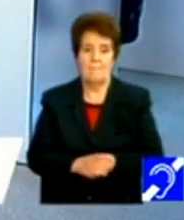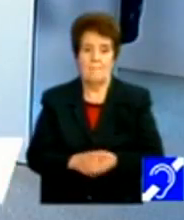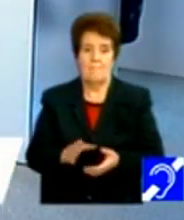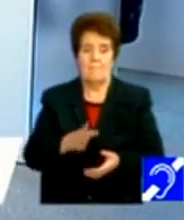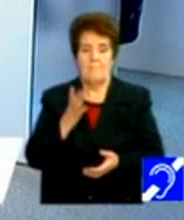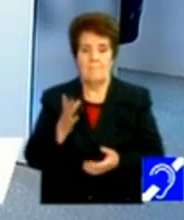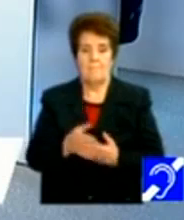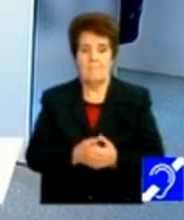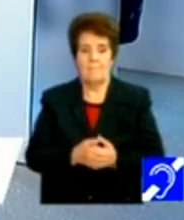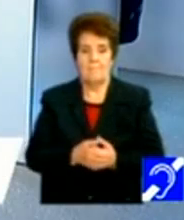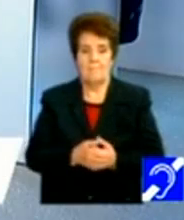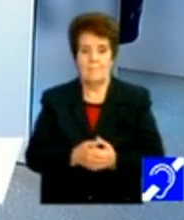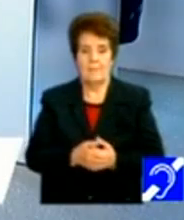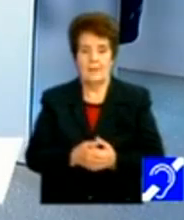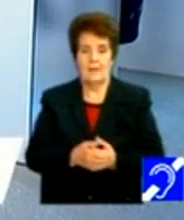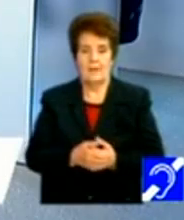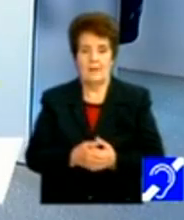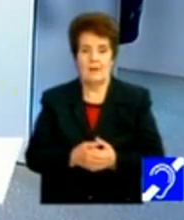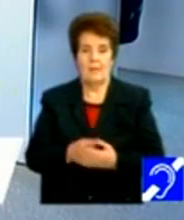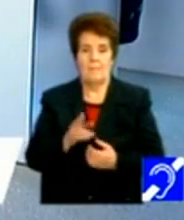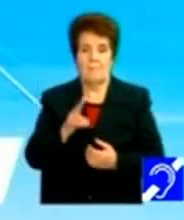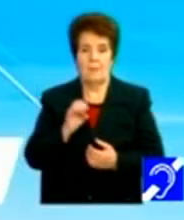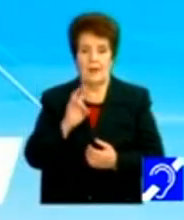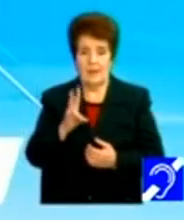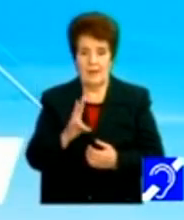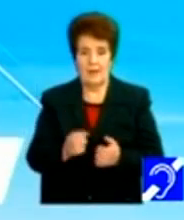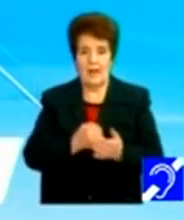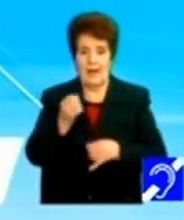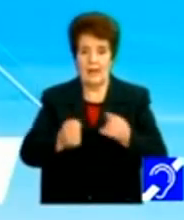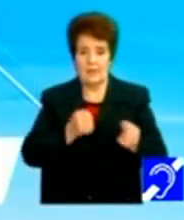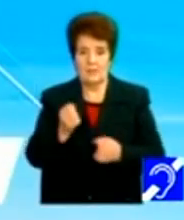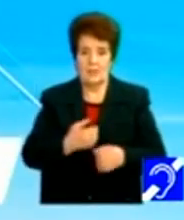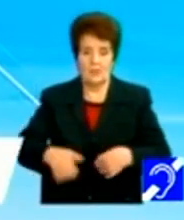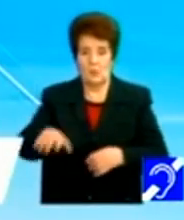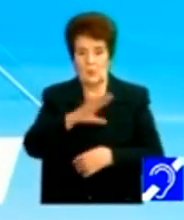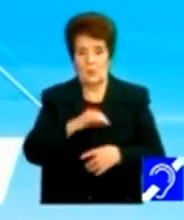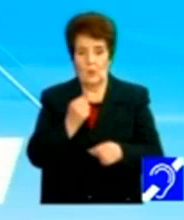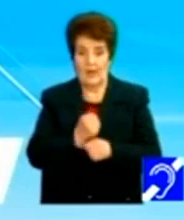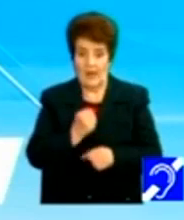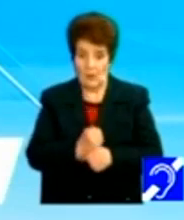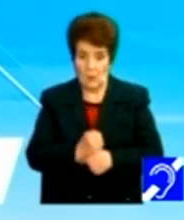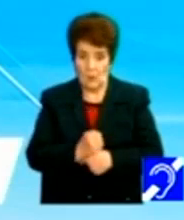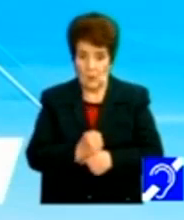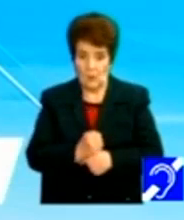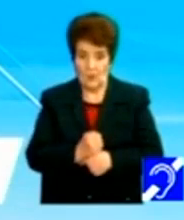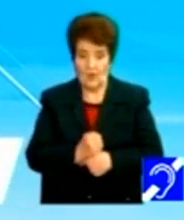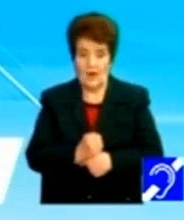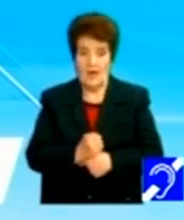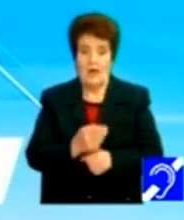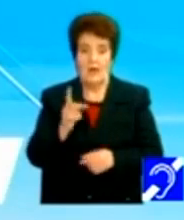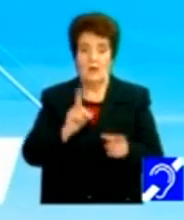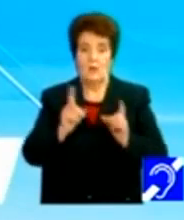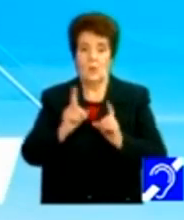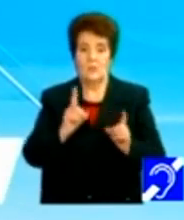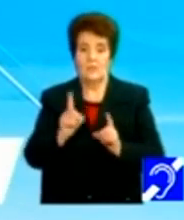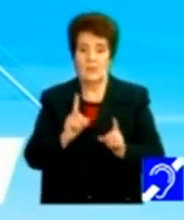Am referit pentru și aici în emisiune. Cetățeni, da. Prin angajarea legală a tuturor la serviciu, o chestiune care trebuie adusă în Consiliul Suprem